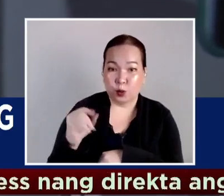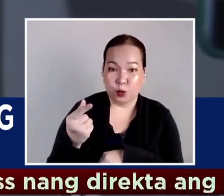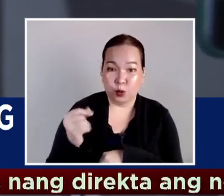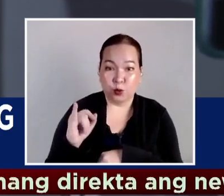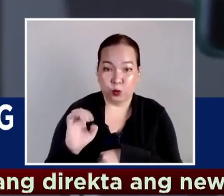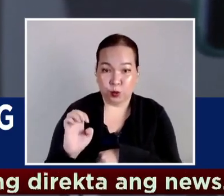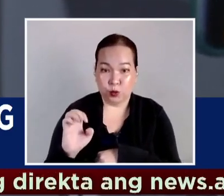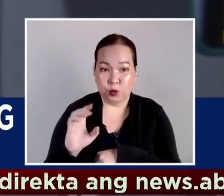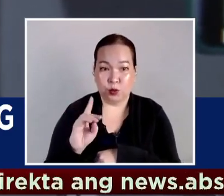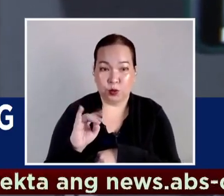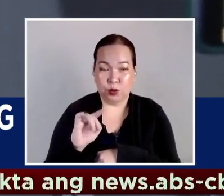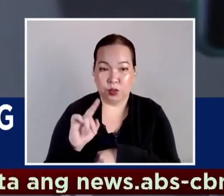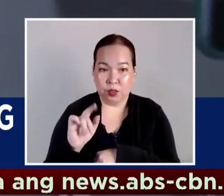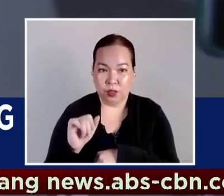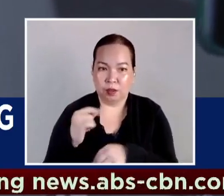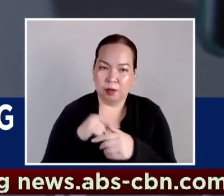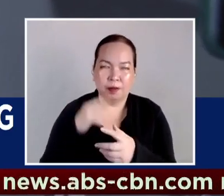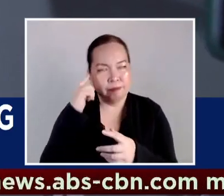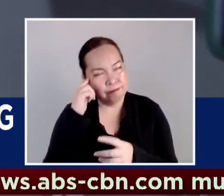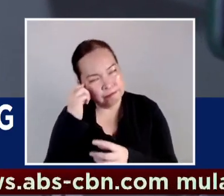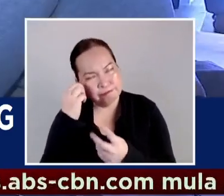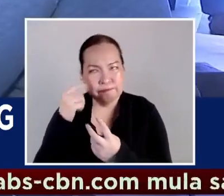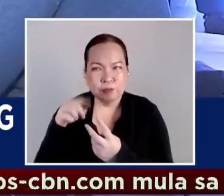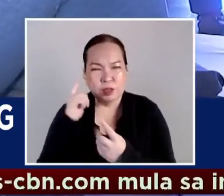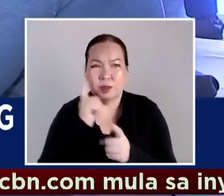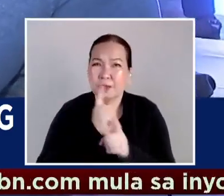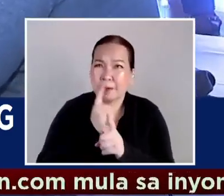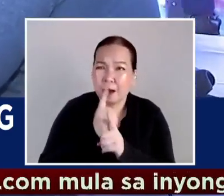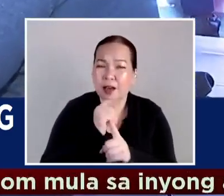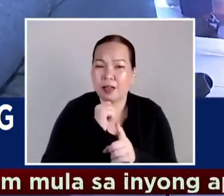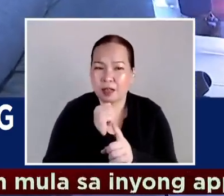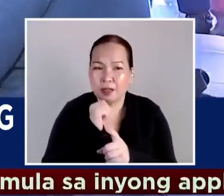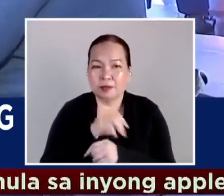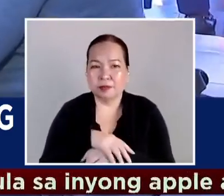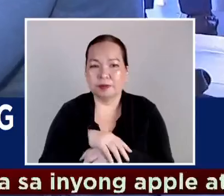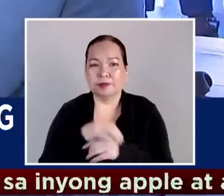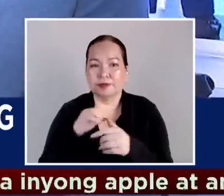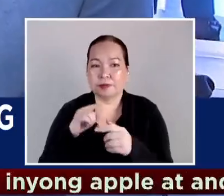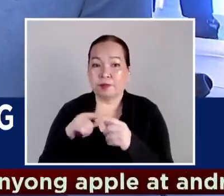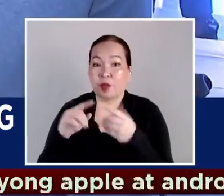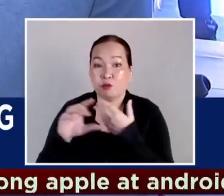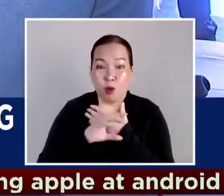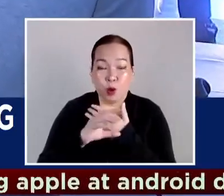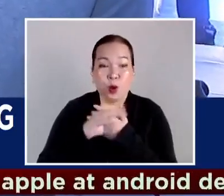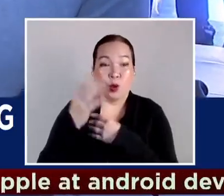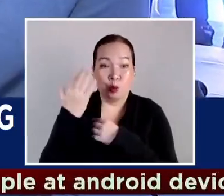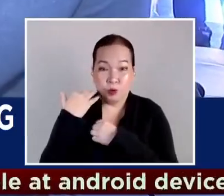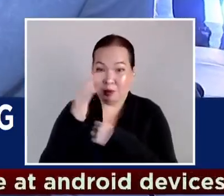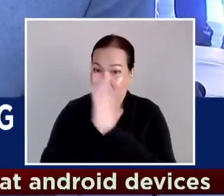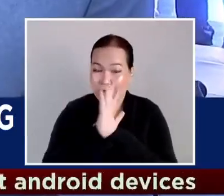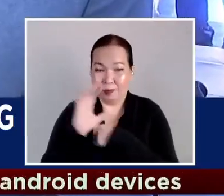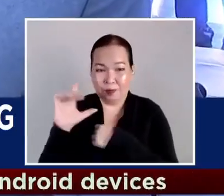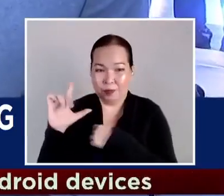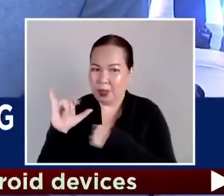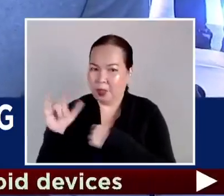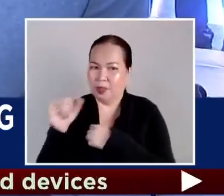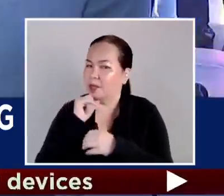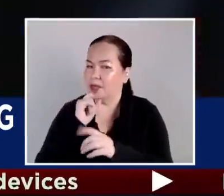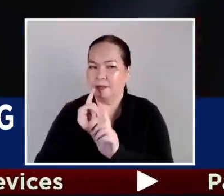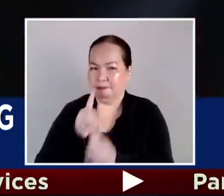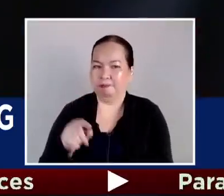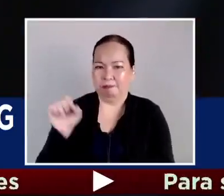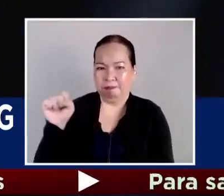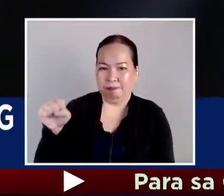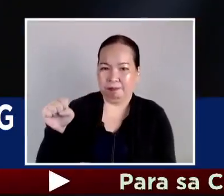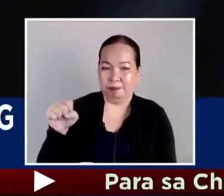I did a lot of back and forth thinking if it was the right thing to do. At dahil may kontrata pa noon si Liza, hindi siya agad umoo. Sa